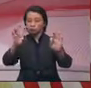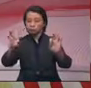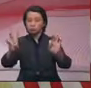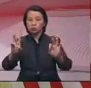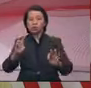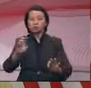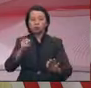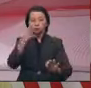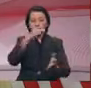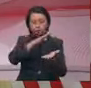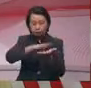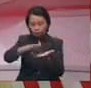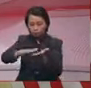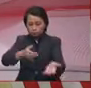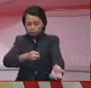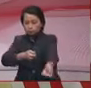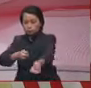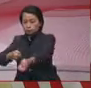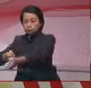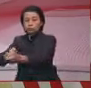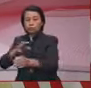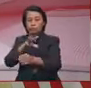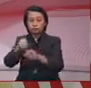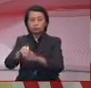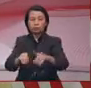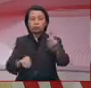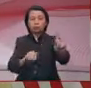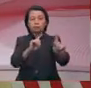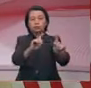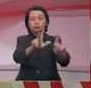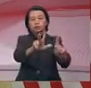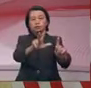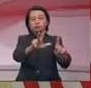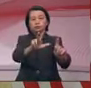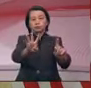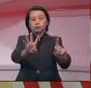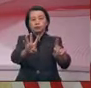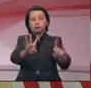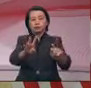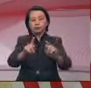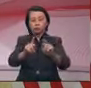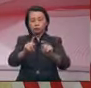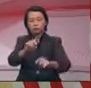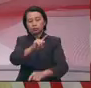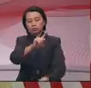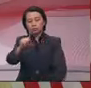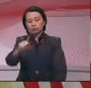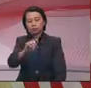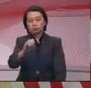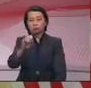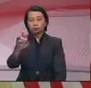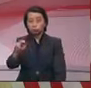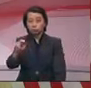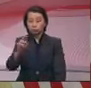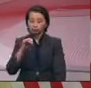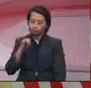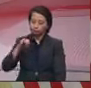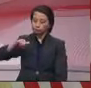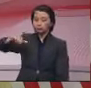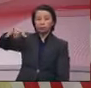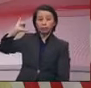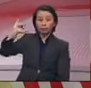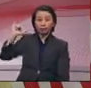9,177 operasi sanitasi yang merangkumi 134 zon. Semalam,